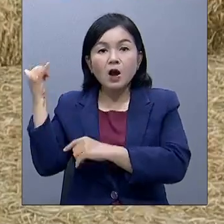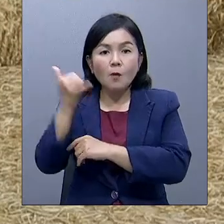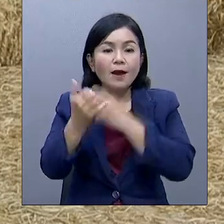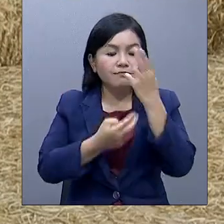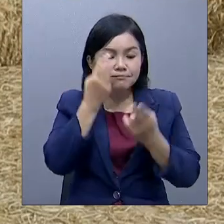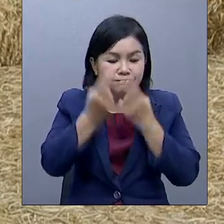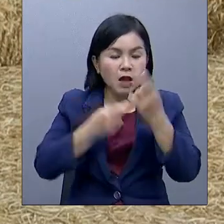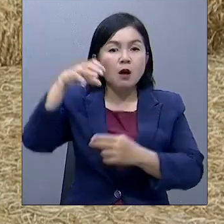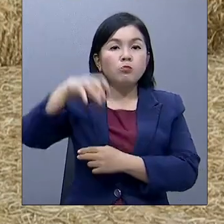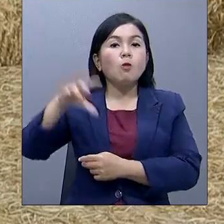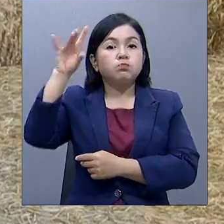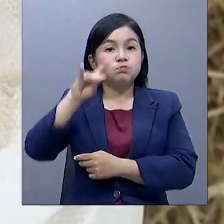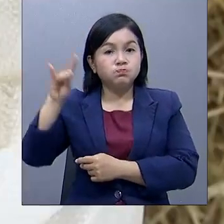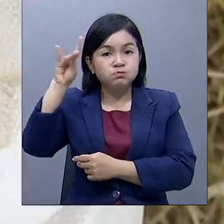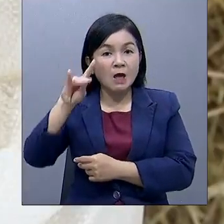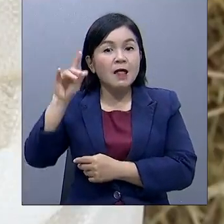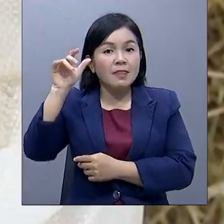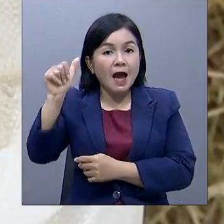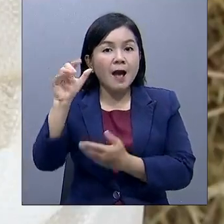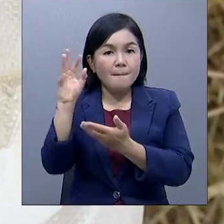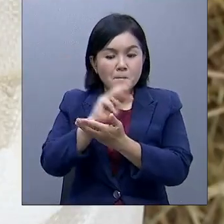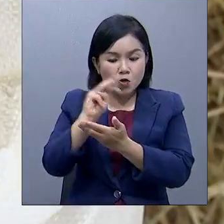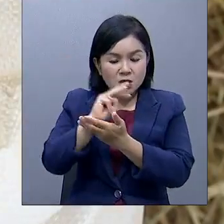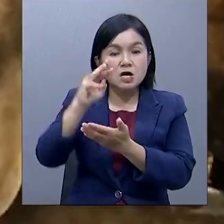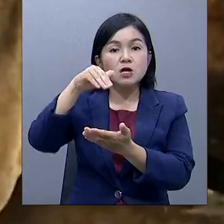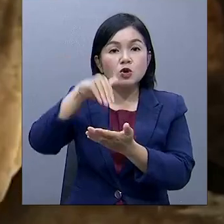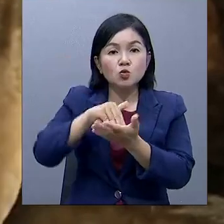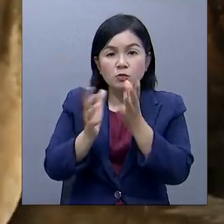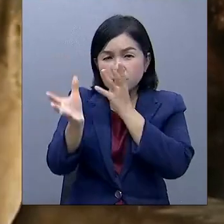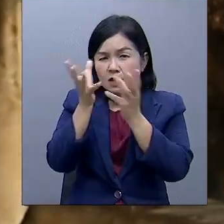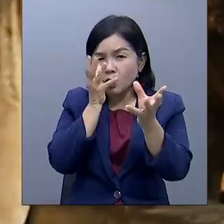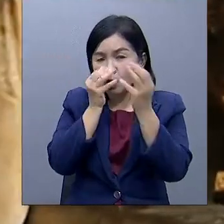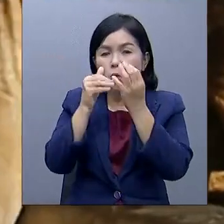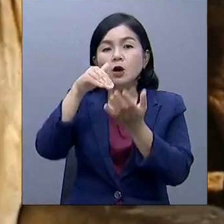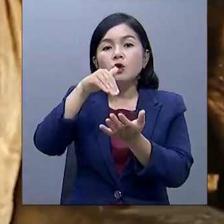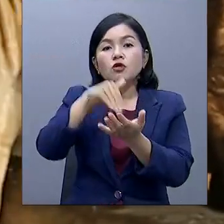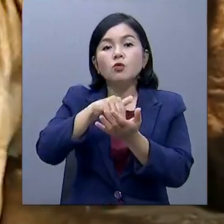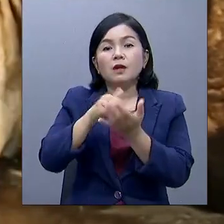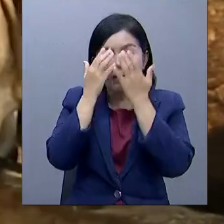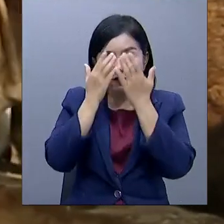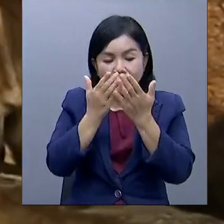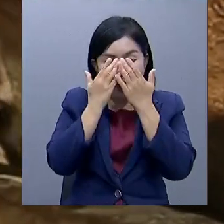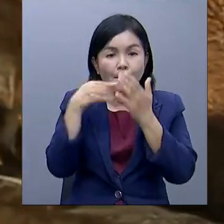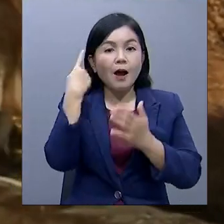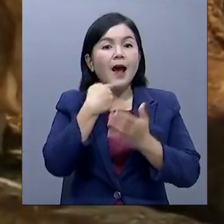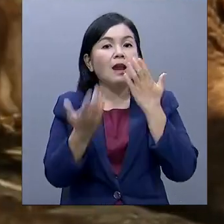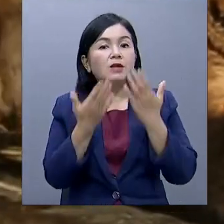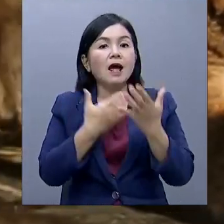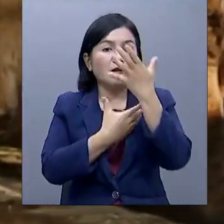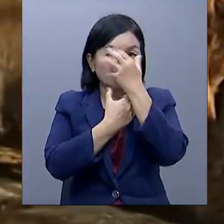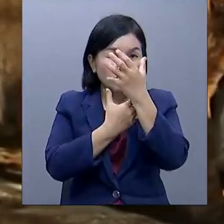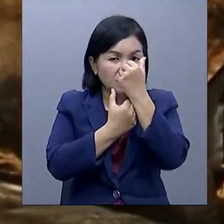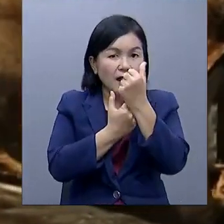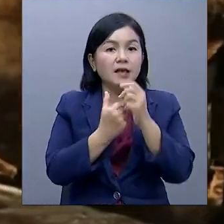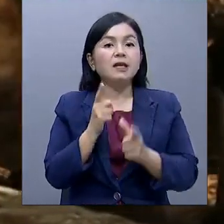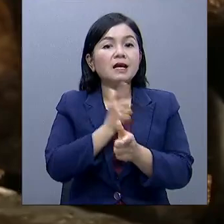สัตว์ได้ในงานซีโร่แฟร์ที่มูลนิธิเพื่อศูนย์กลางอิสลามแห่งประเทศไทยใครสนใจข้อมูลเกี่ยวกับงานด้านปศุสัตว์ฮาลาล